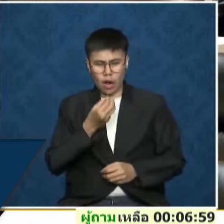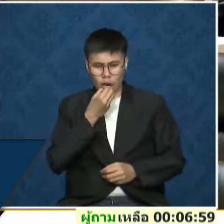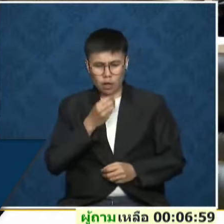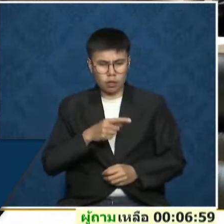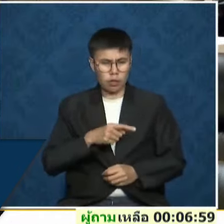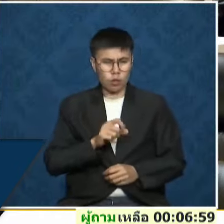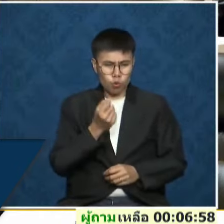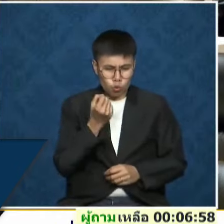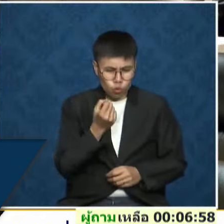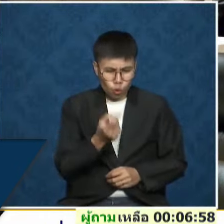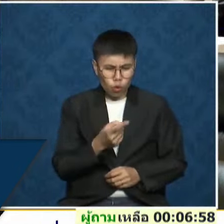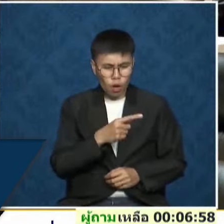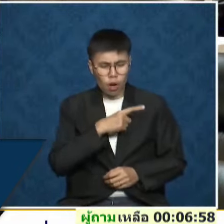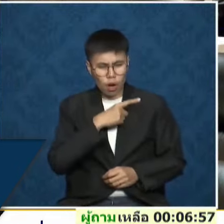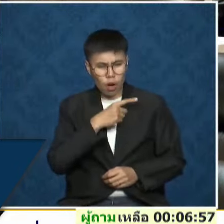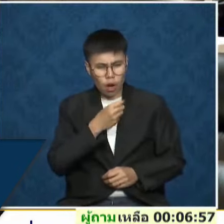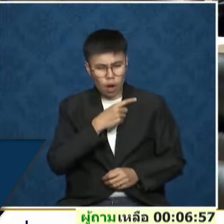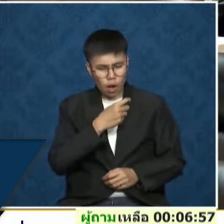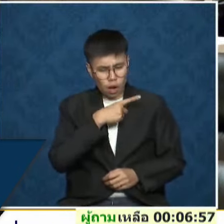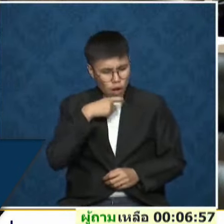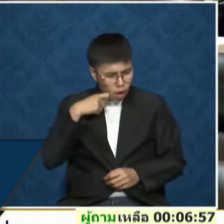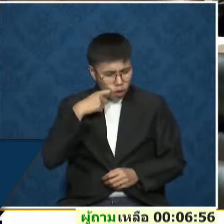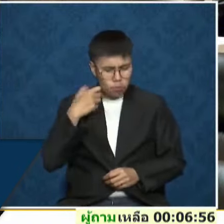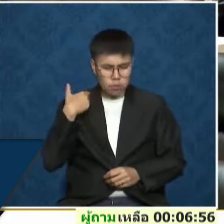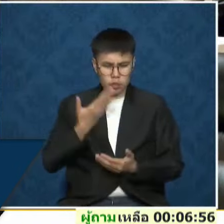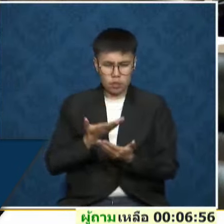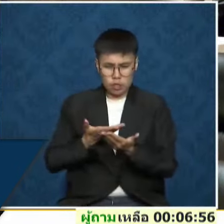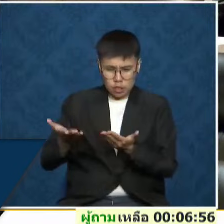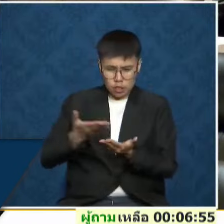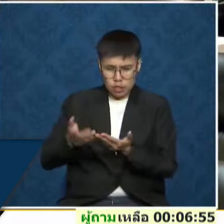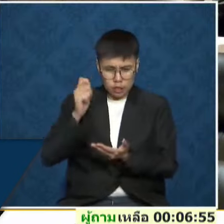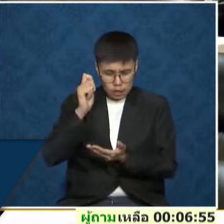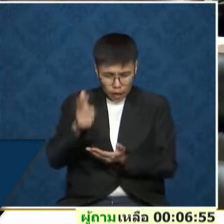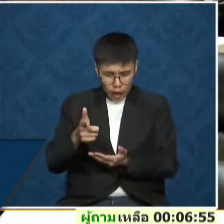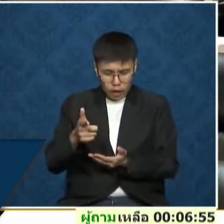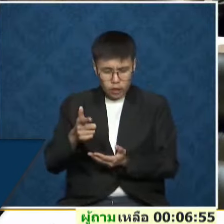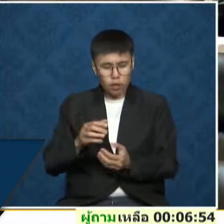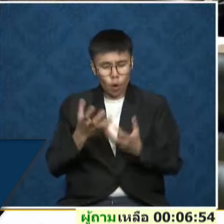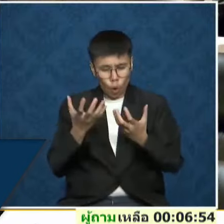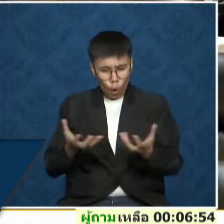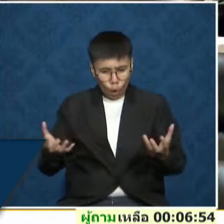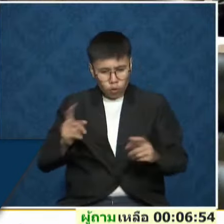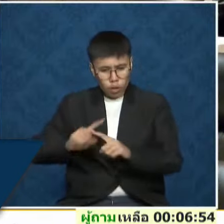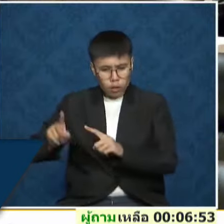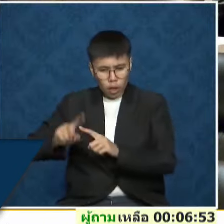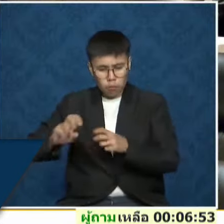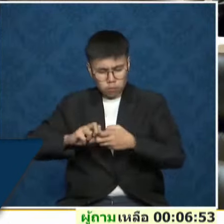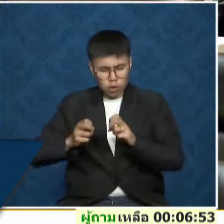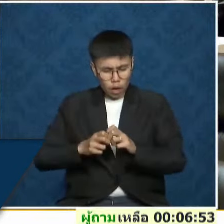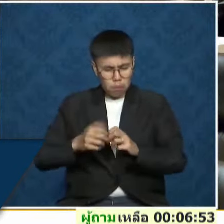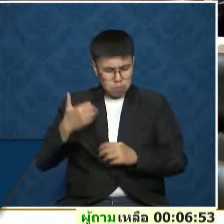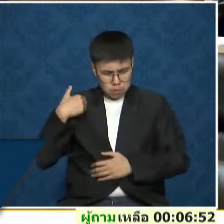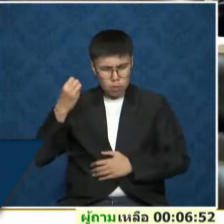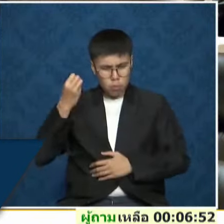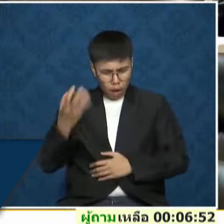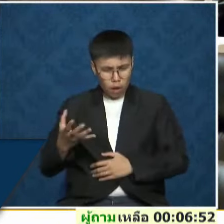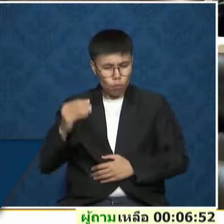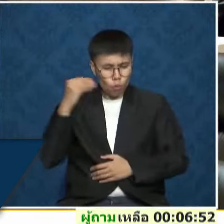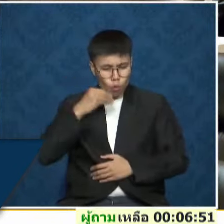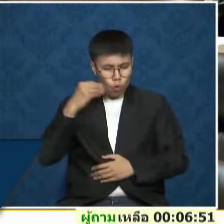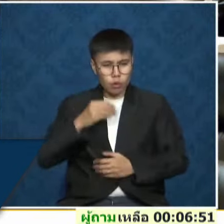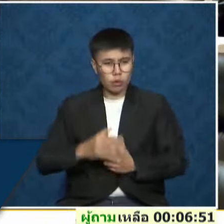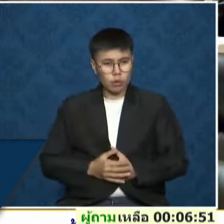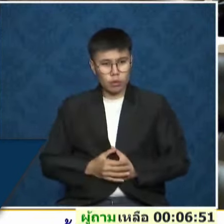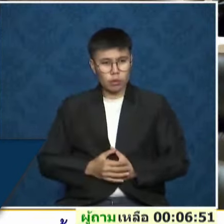และยังเรื่องงานพัสดุงานจัดซื้อจัดจ้างงานจัดซื้อจัดจ้างเนี่ยนะคะเป็นปัญหามากค่ะท่านประธานค